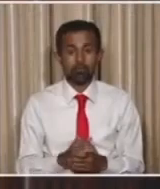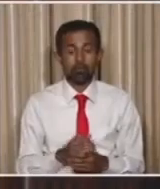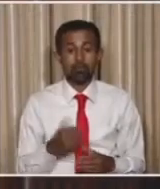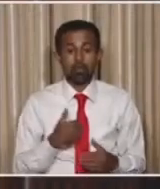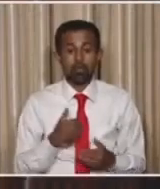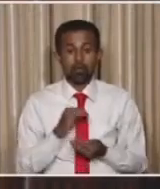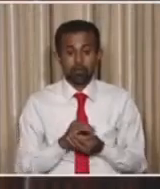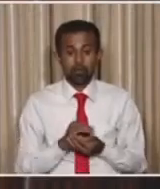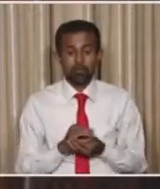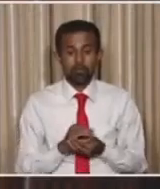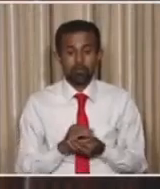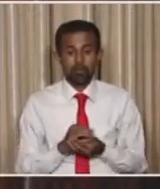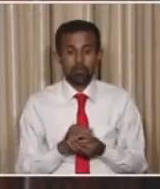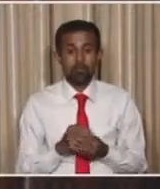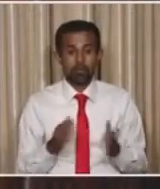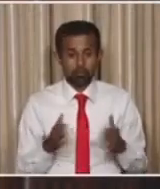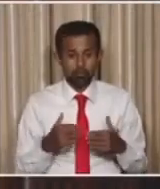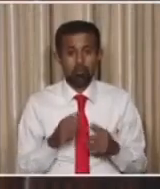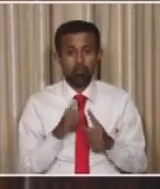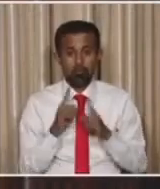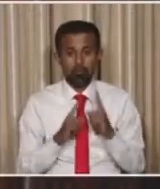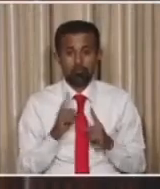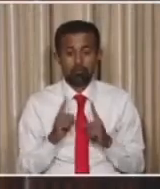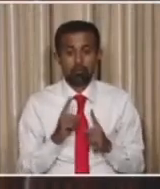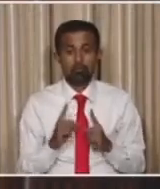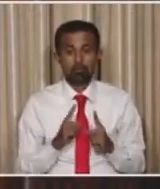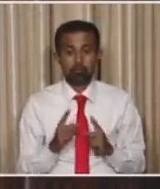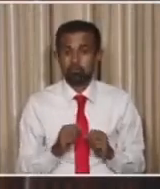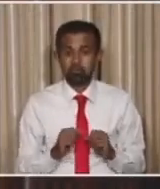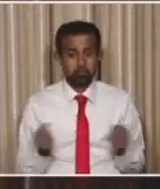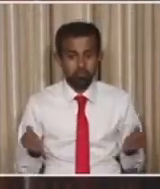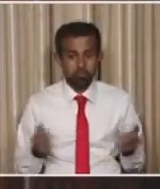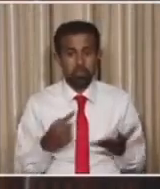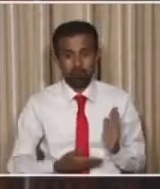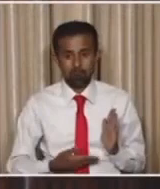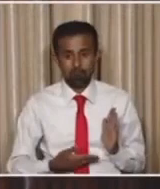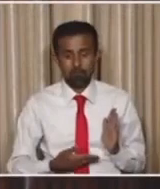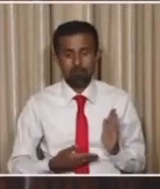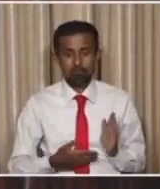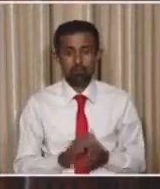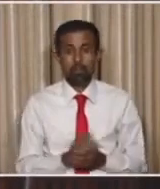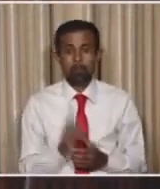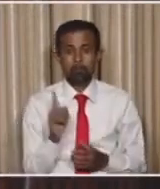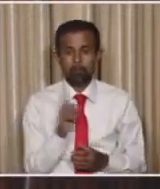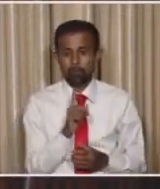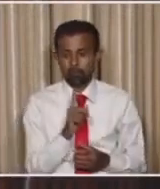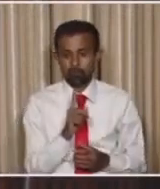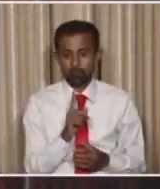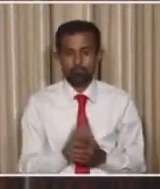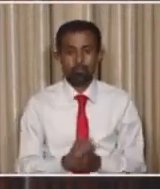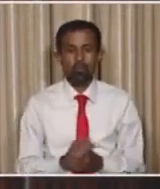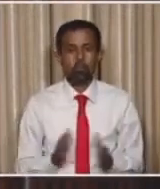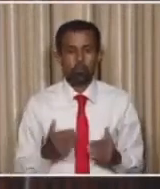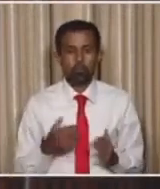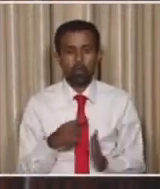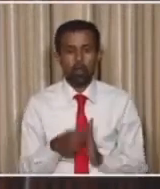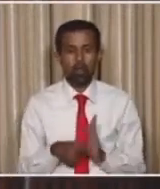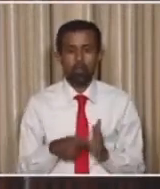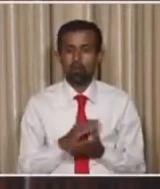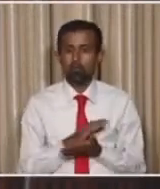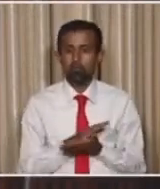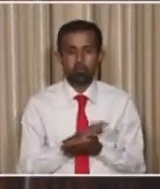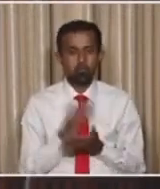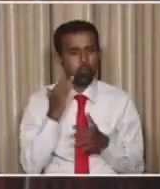අපිලඟ තවම මේ සාකච්ඡාවවලදී සාකච්ඡා නොවිච්ච කාරණා කීපයක් තියෙනවා. පළවෙනි එක තමයි තවම අපේ රටේ